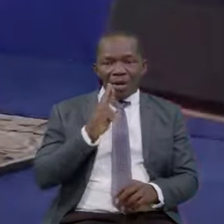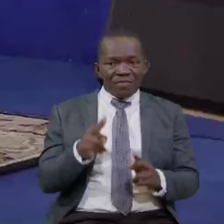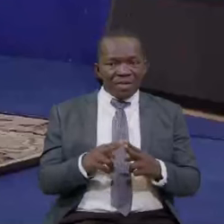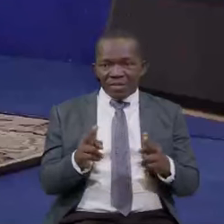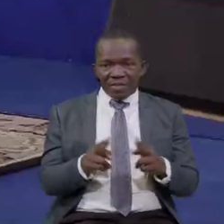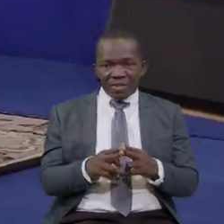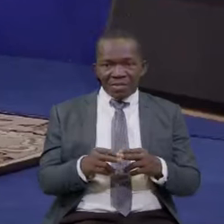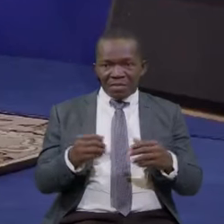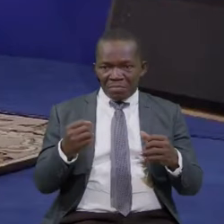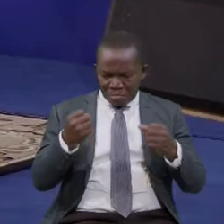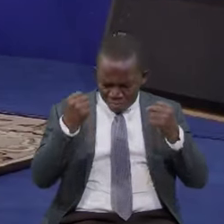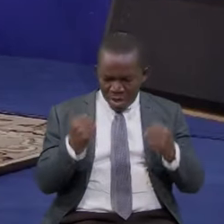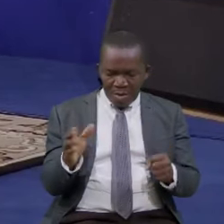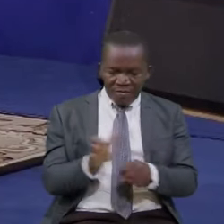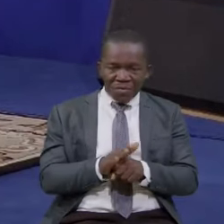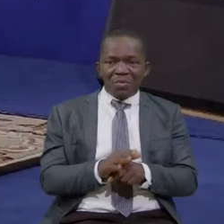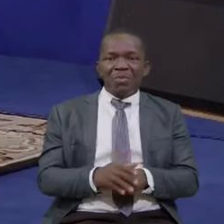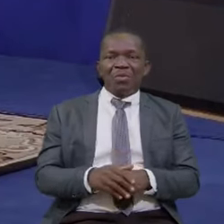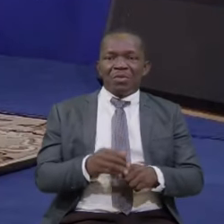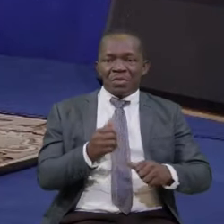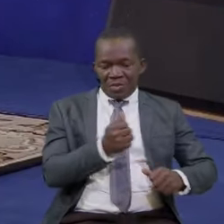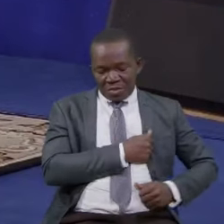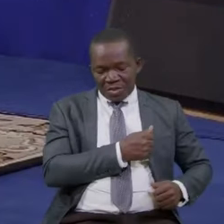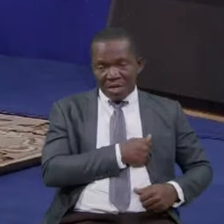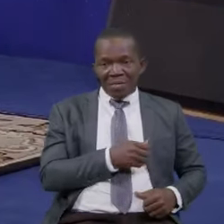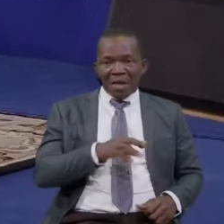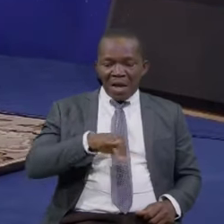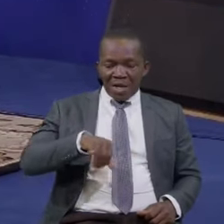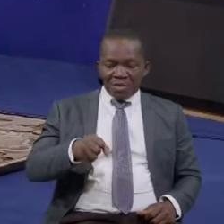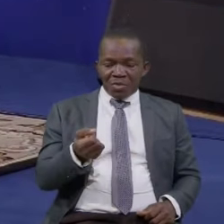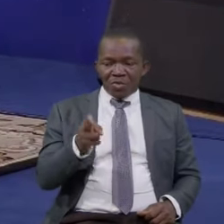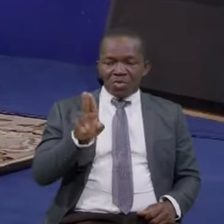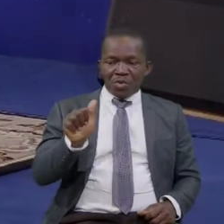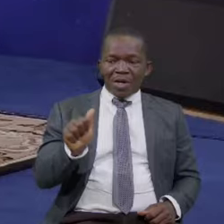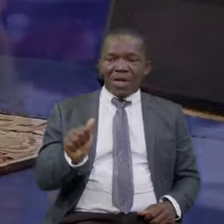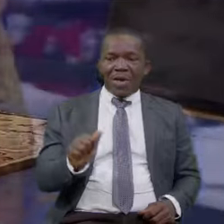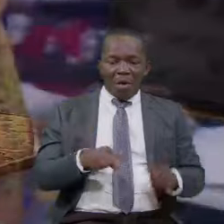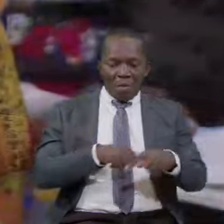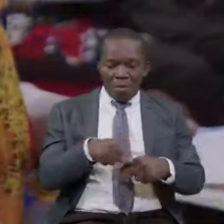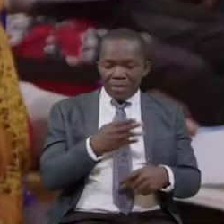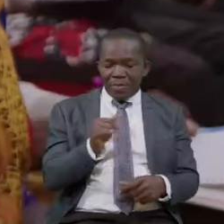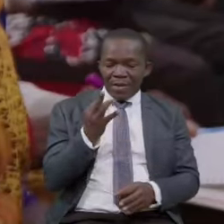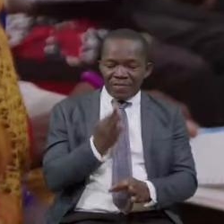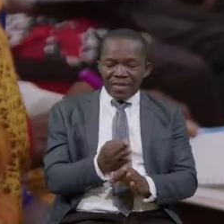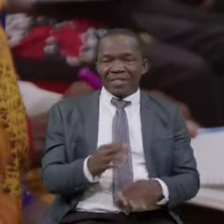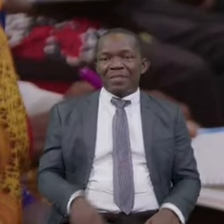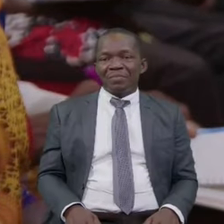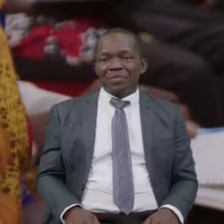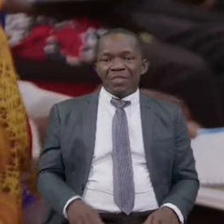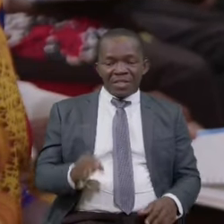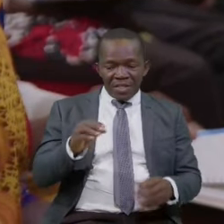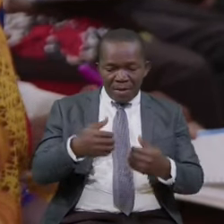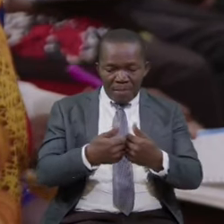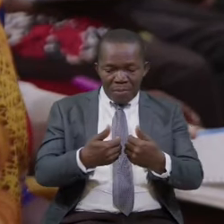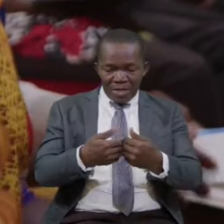est aller tout par la foi il a traversé la mer Rouge par la foi il a traversé le